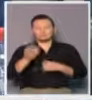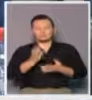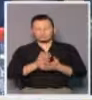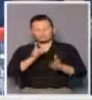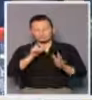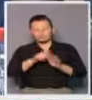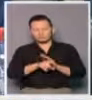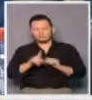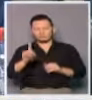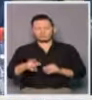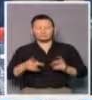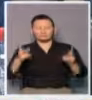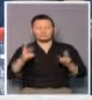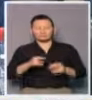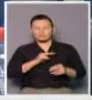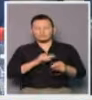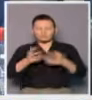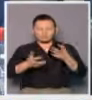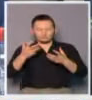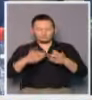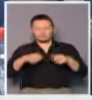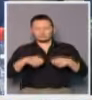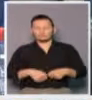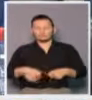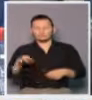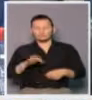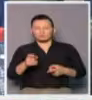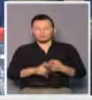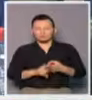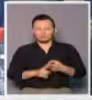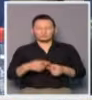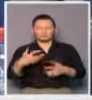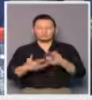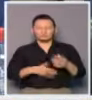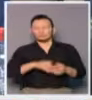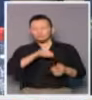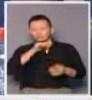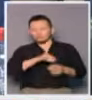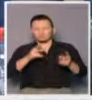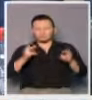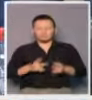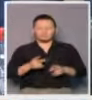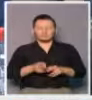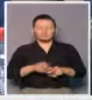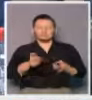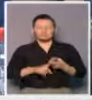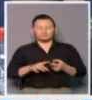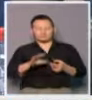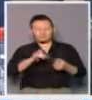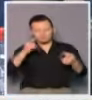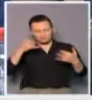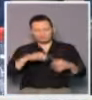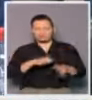глубоко требующие глубокой проработки вопросы правового характера, что я думаю, что, в общем-то, прежде чем вносить вот